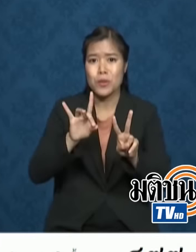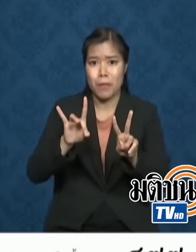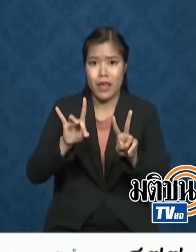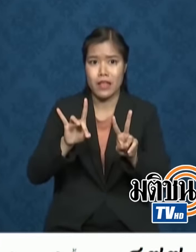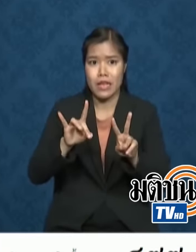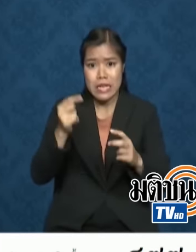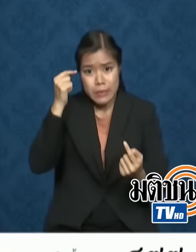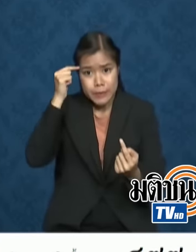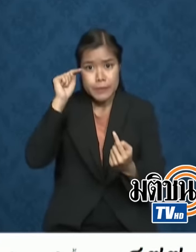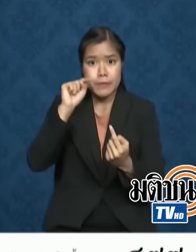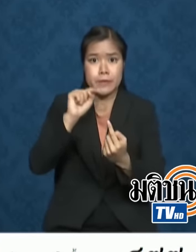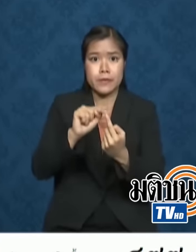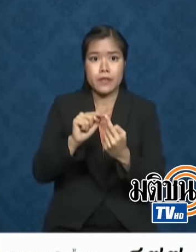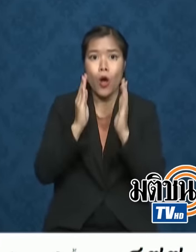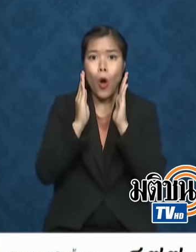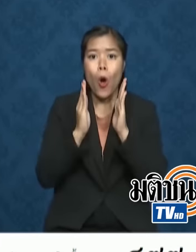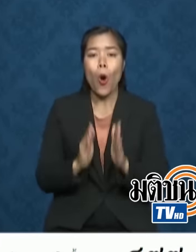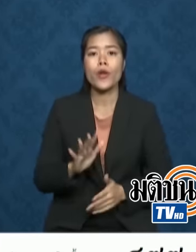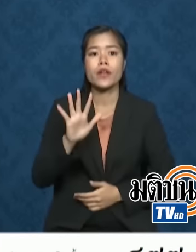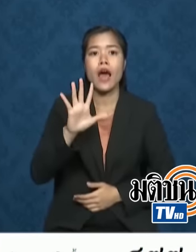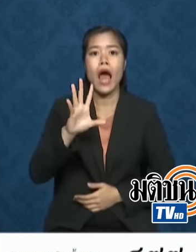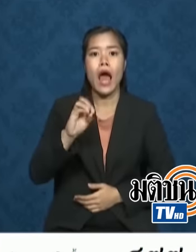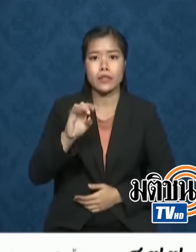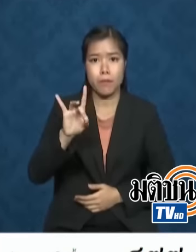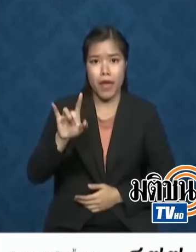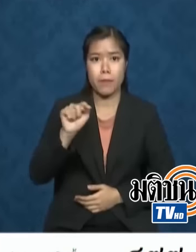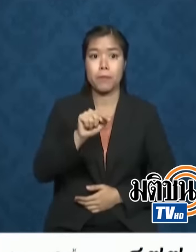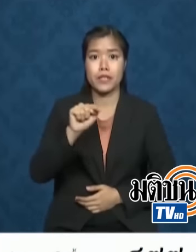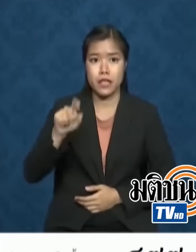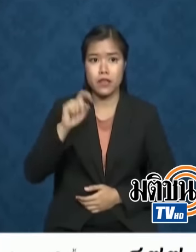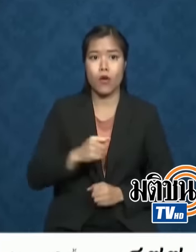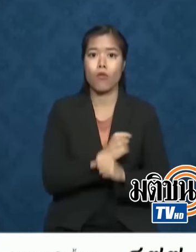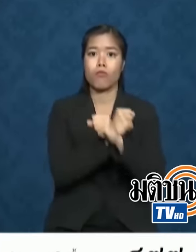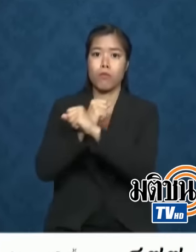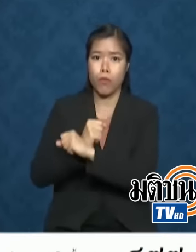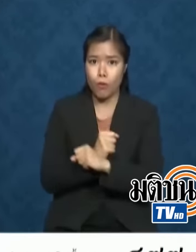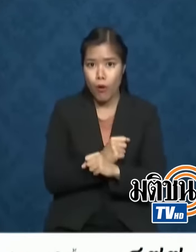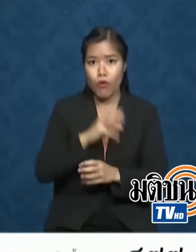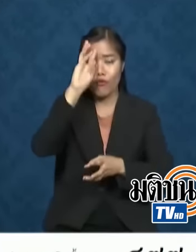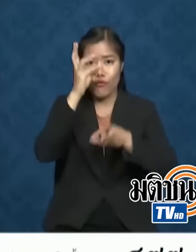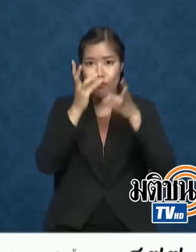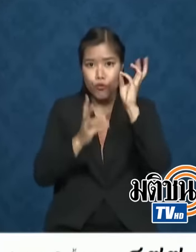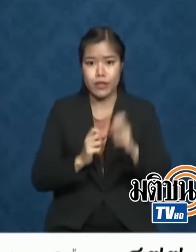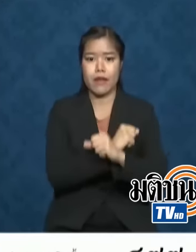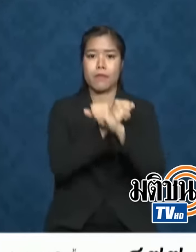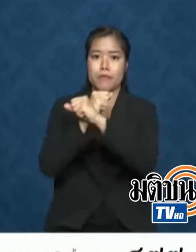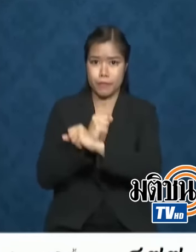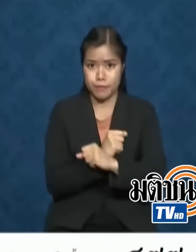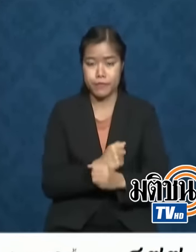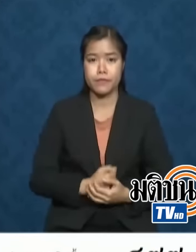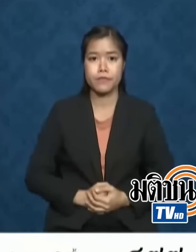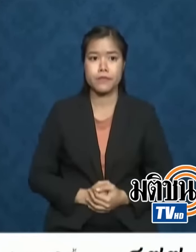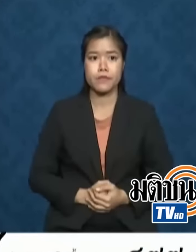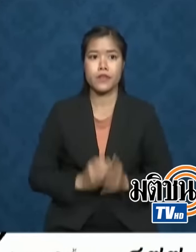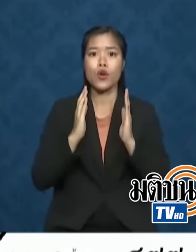า 85% ของประชาชนชาวไทยต้องได้รับการปกป้องจากการรับสัมผัส PM 2.5